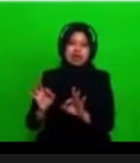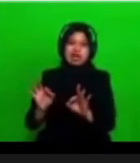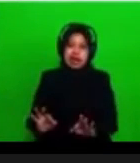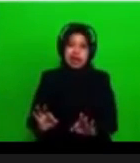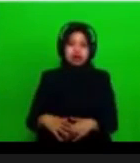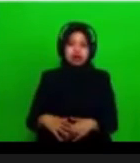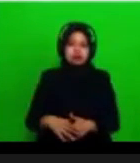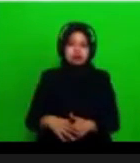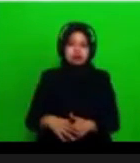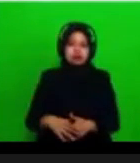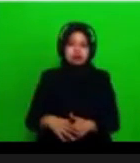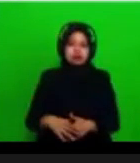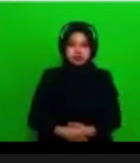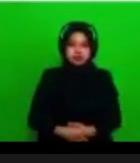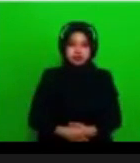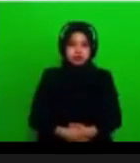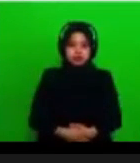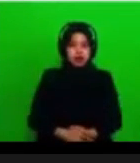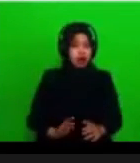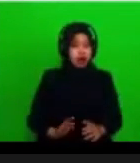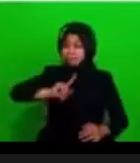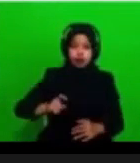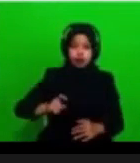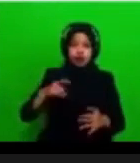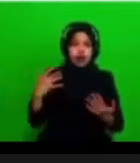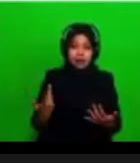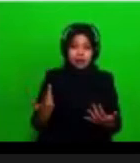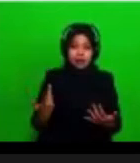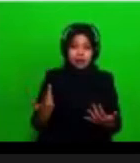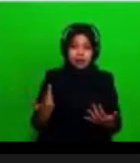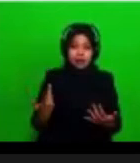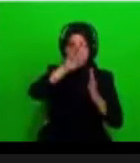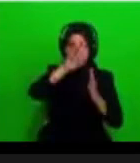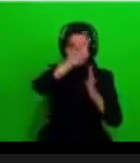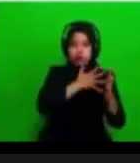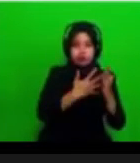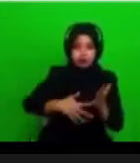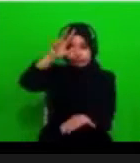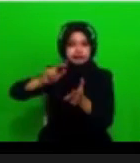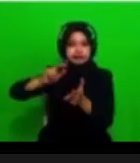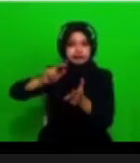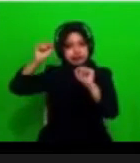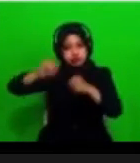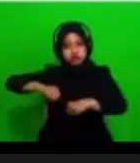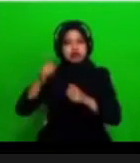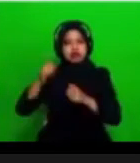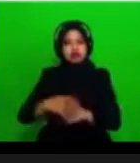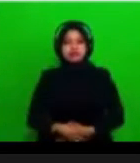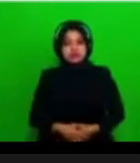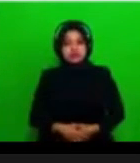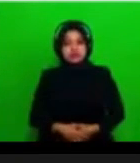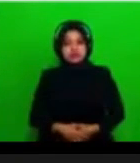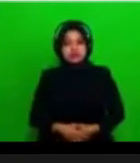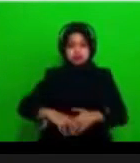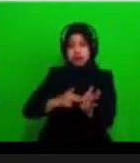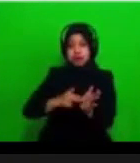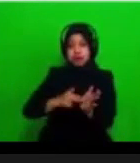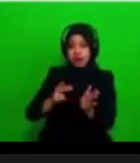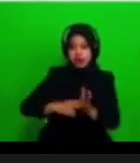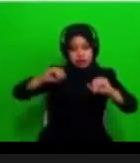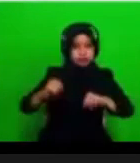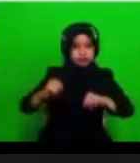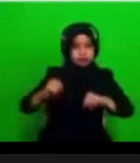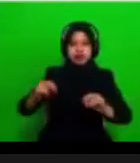match. Kemudian, yang perlu kita improve adalah kurikulum, pedagogi, dan assessment. Kurikulum dan assessment